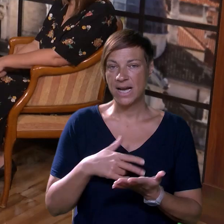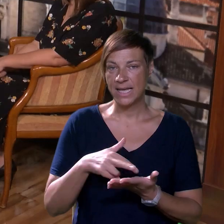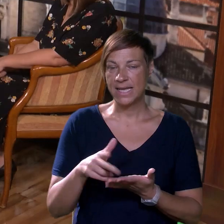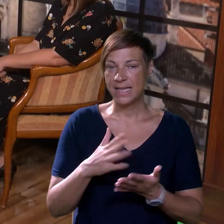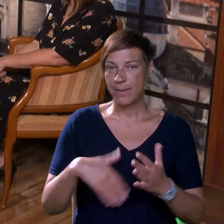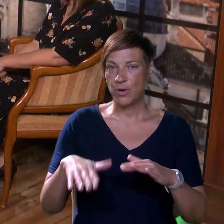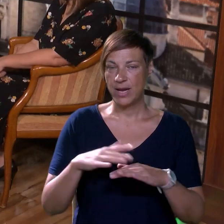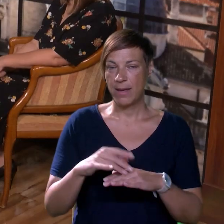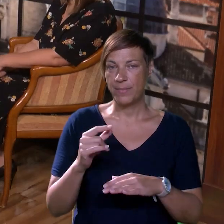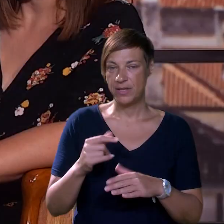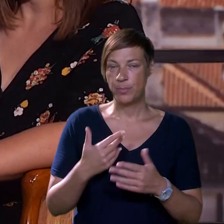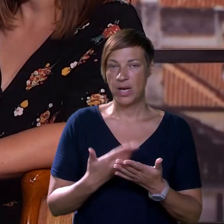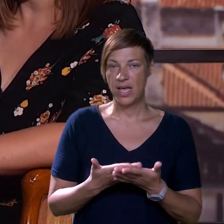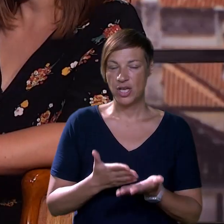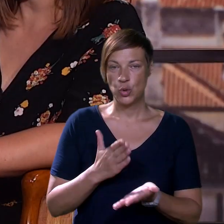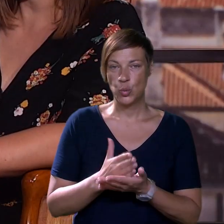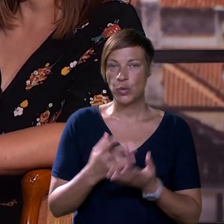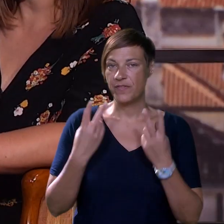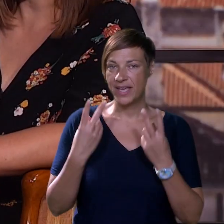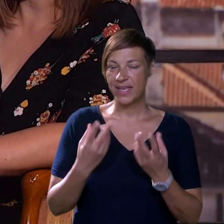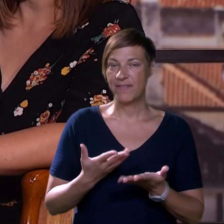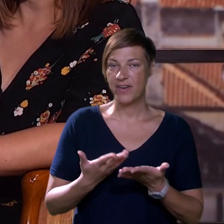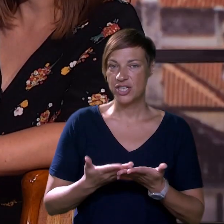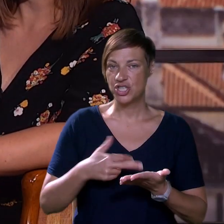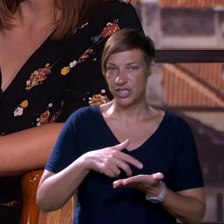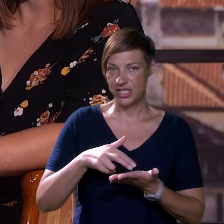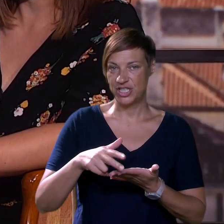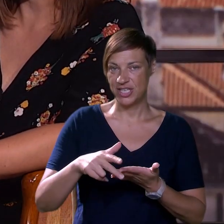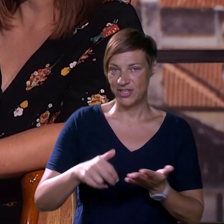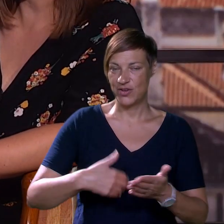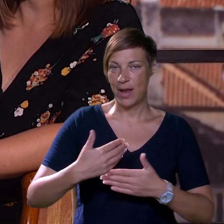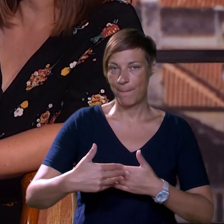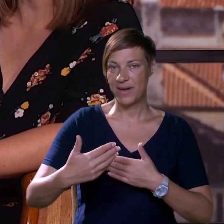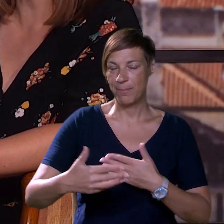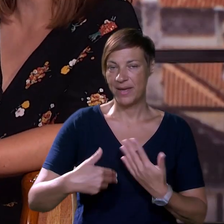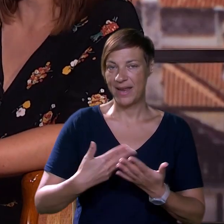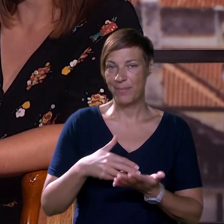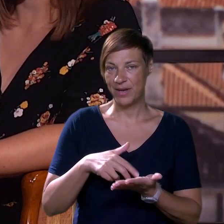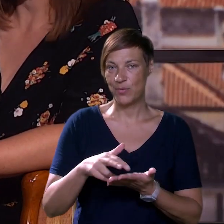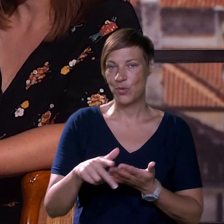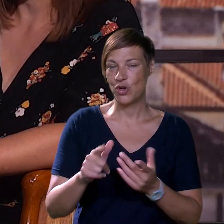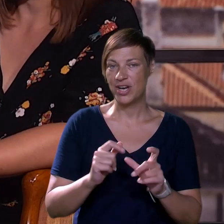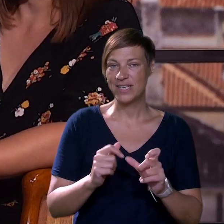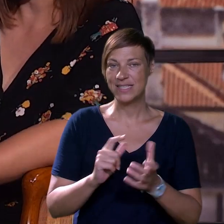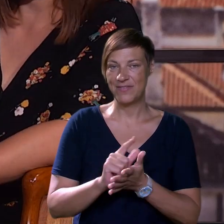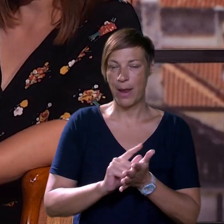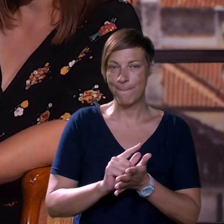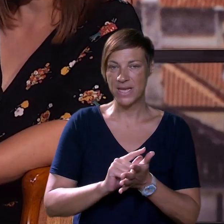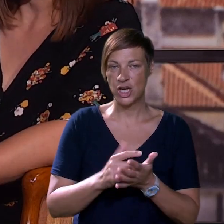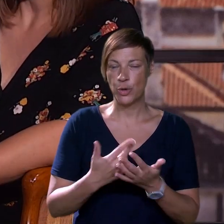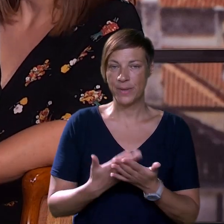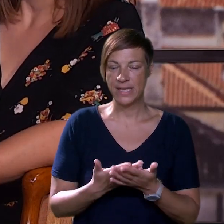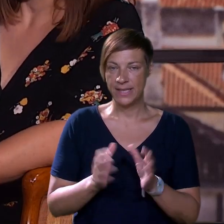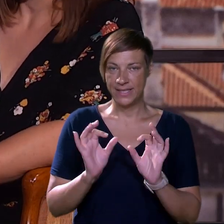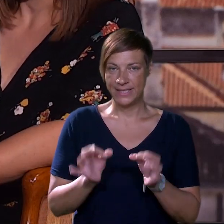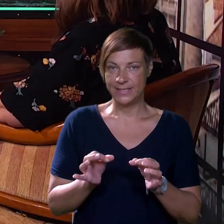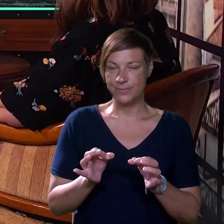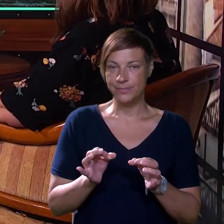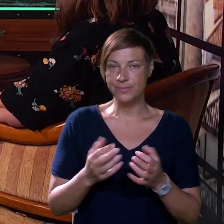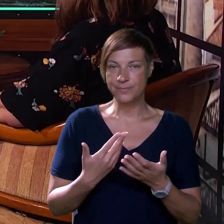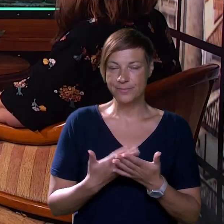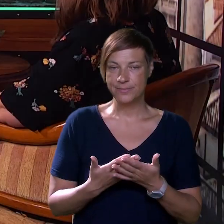idemo napred polako. Uvijek je bitno držati taj korak prema naprijed i biti u koraku s vremenom. Pa sigurno,